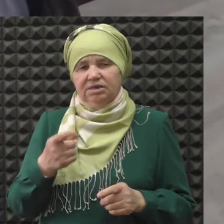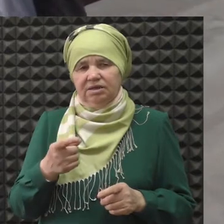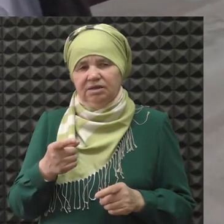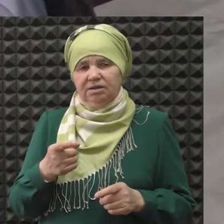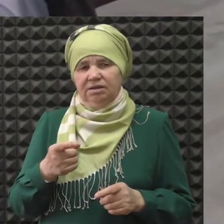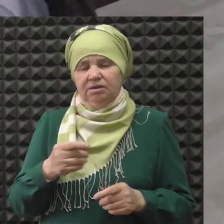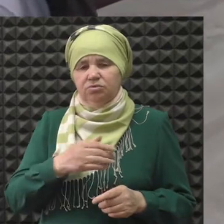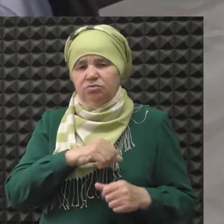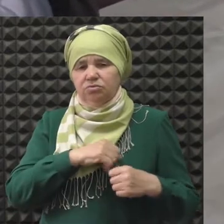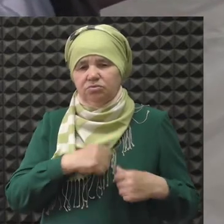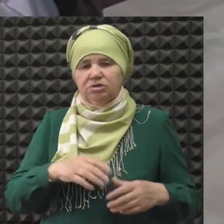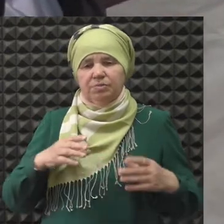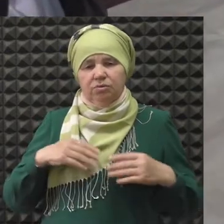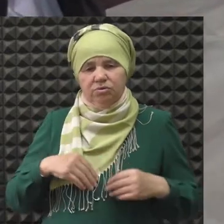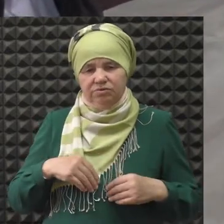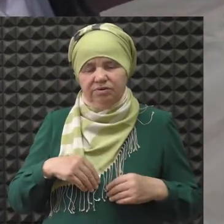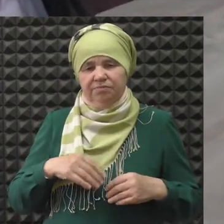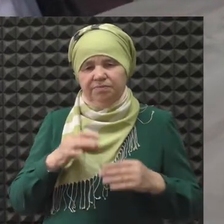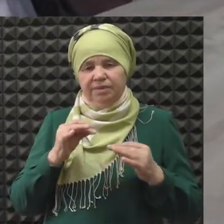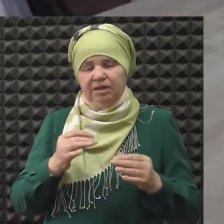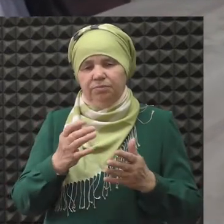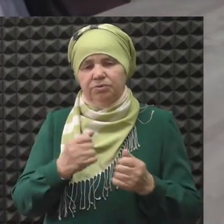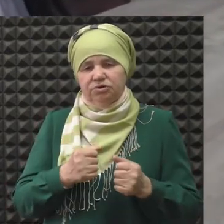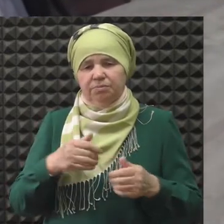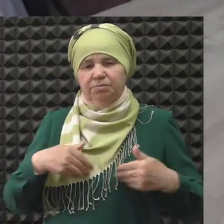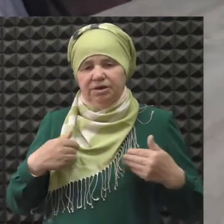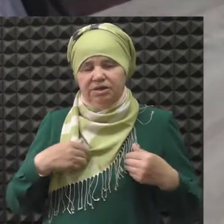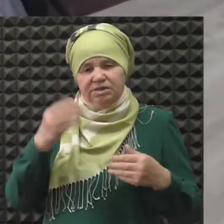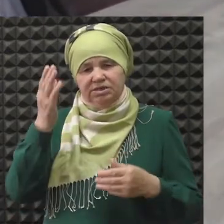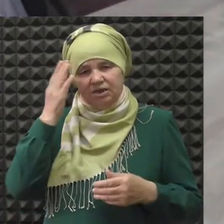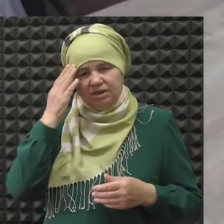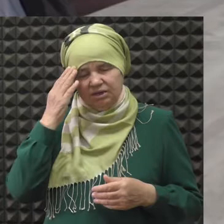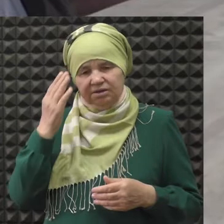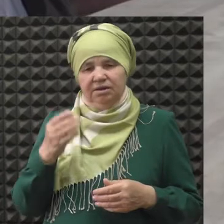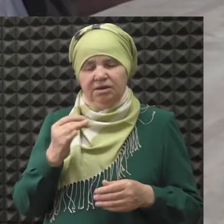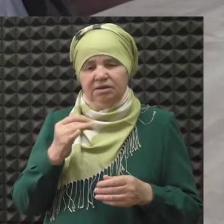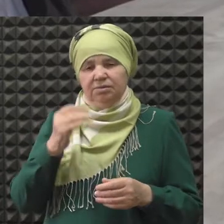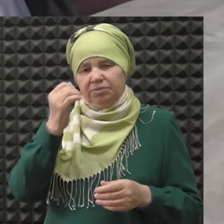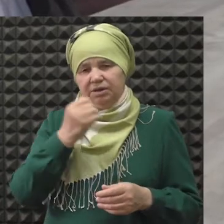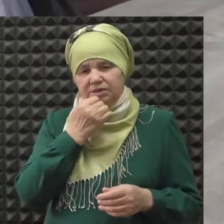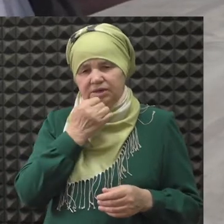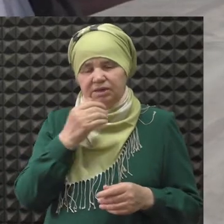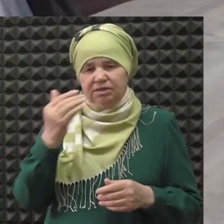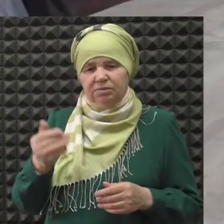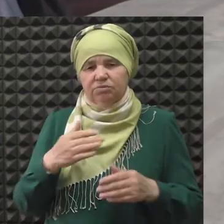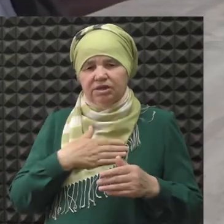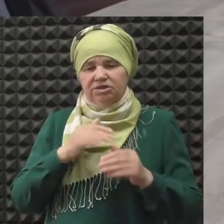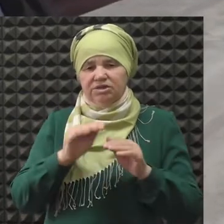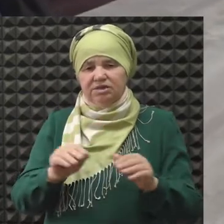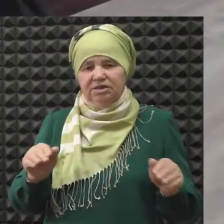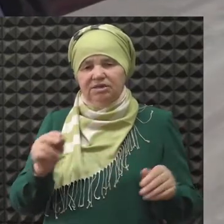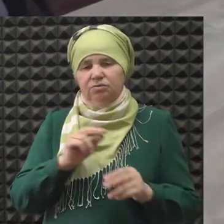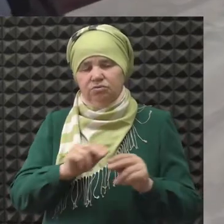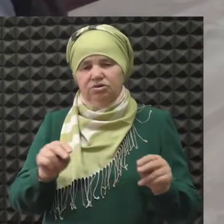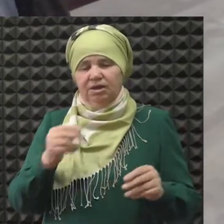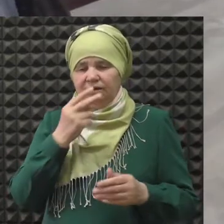сказать, душевное спокойствие и получить полезные знания. И благодаря тому, что наши дети учатся